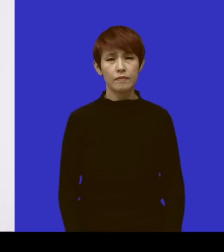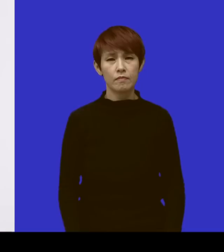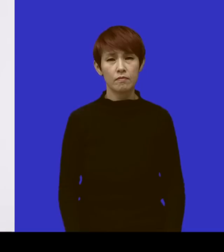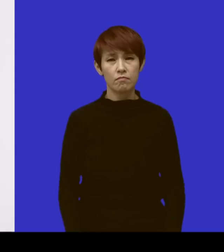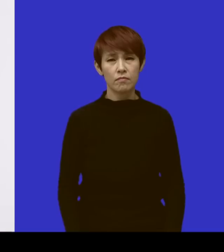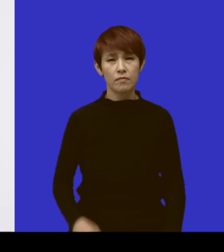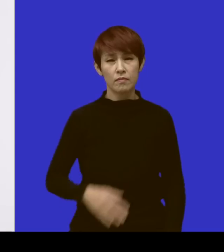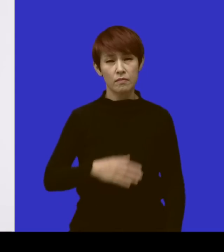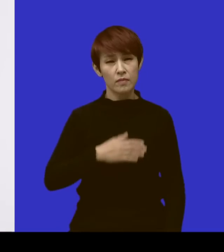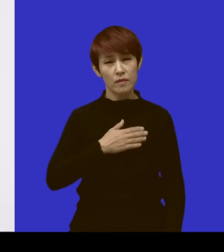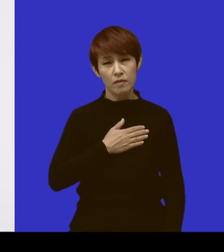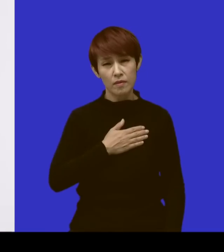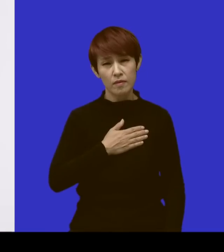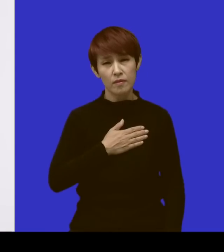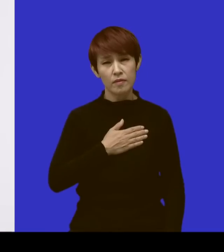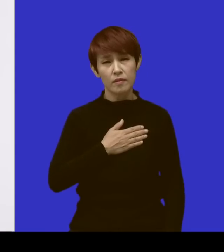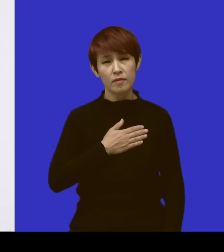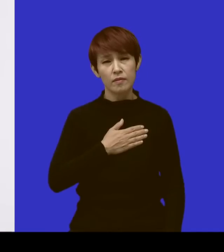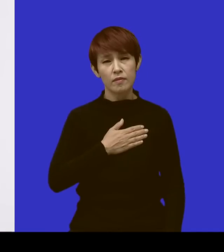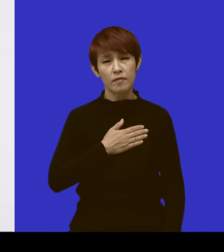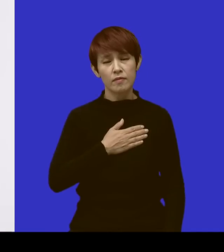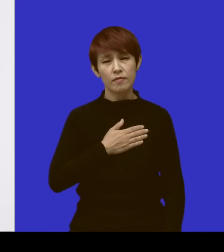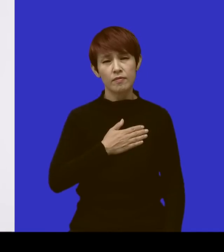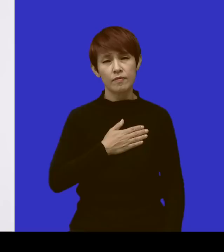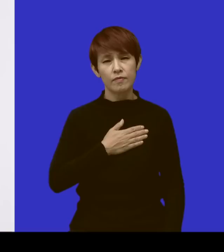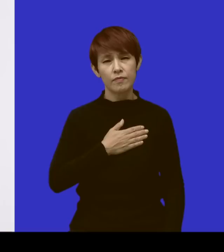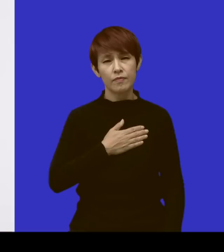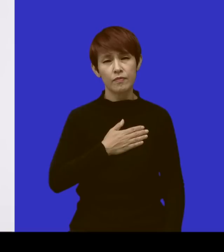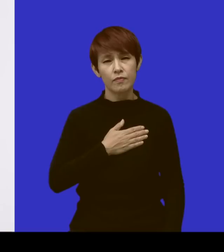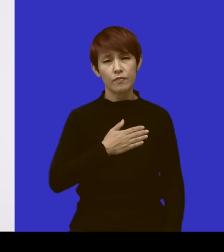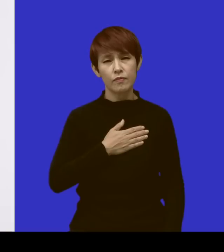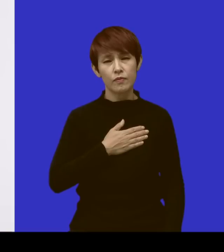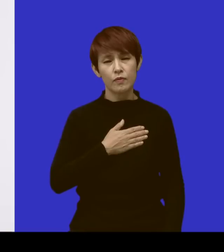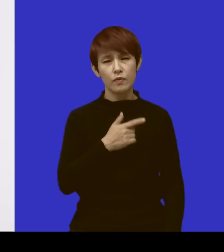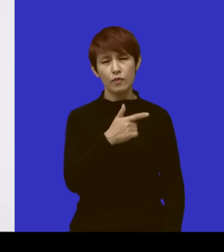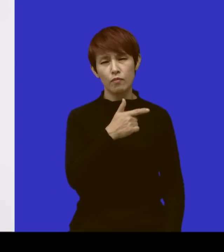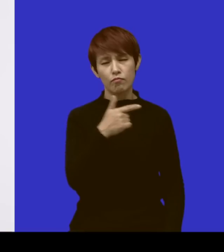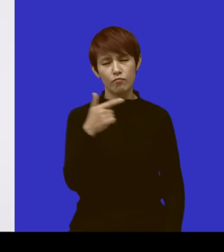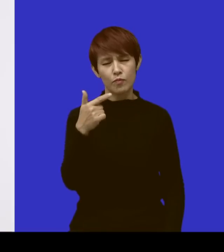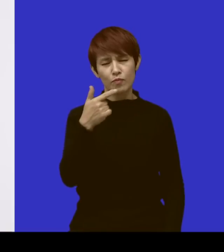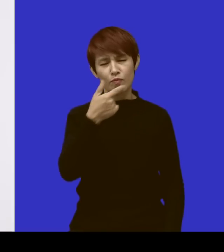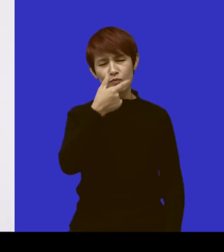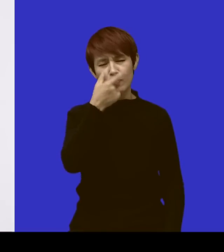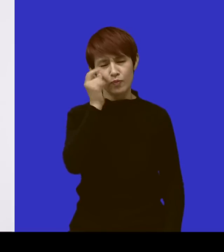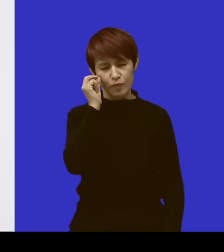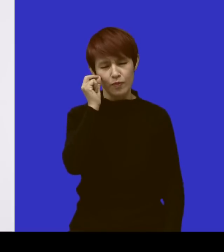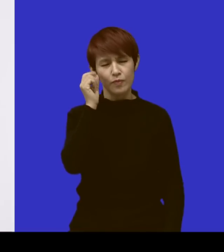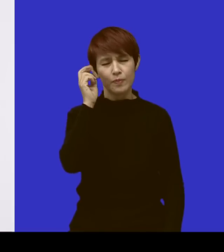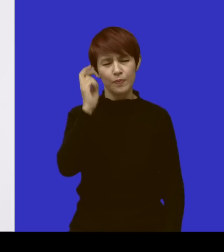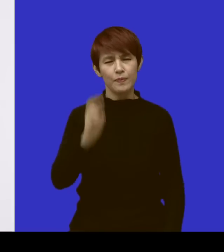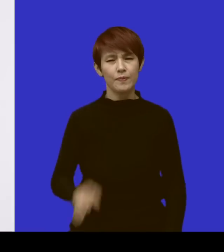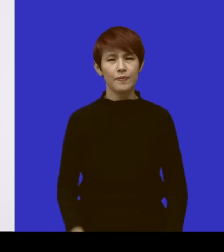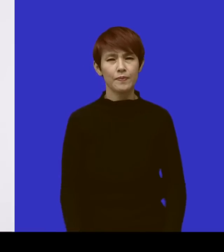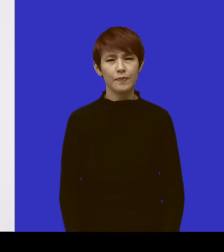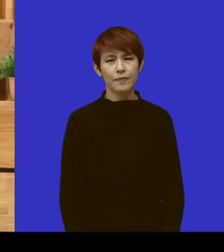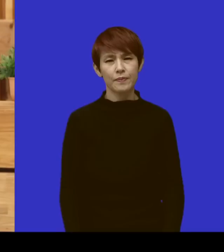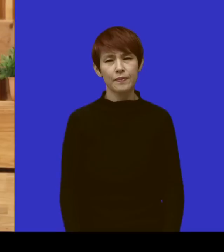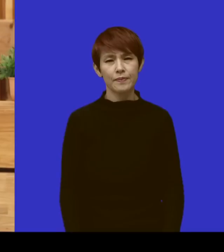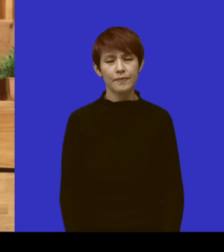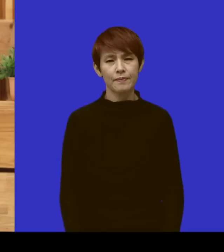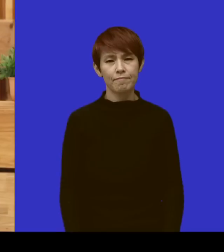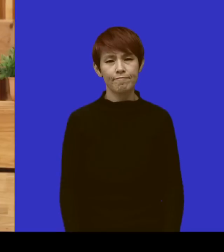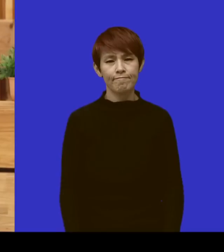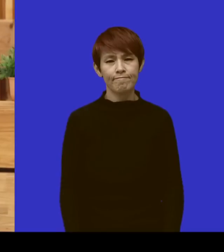저에게는 너무 제가 감당하기에 너무 가혹했던 거죠. 어떤 마음인지 알 것 같습니다.